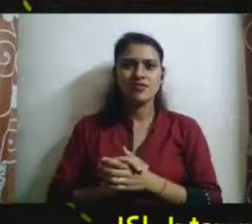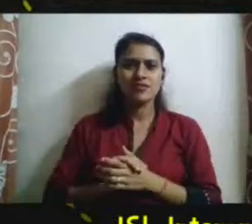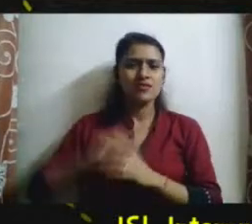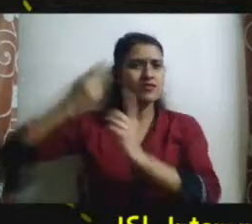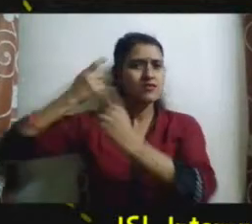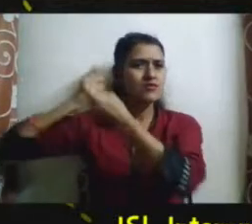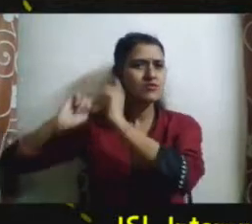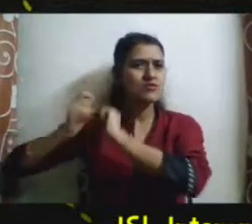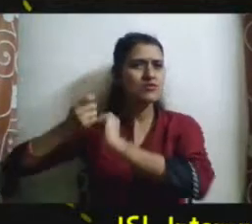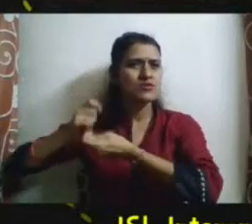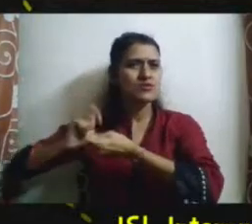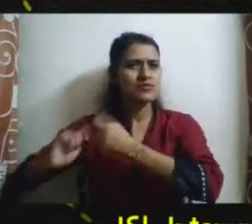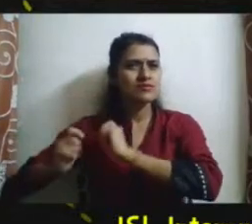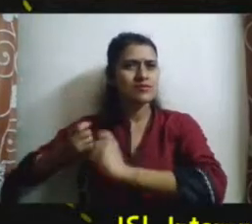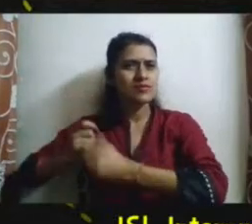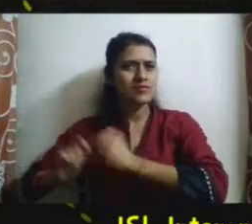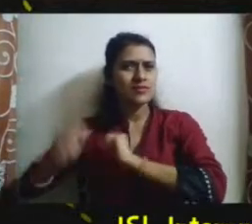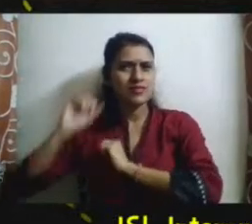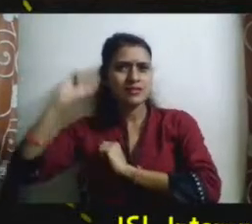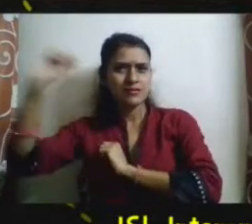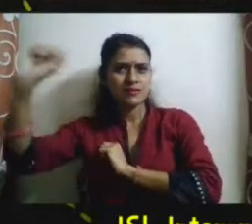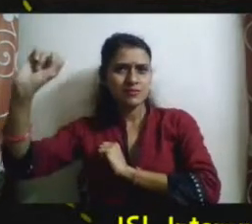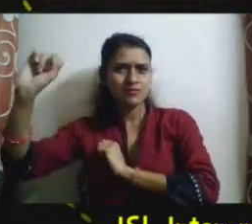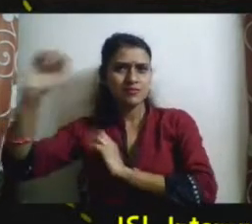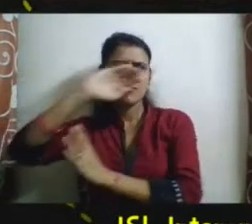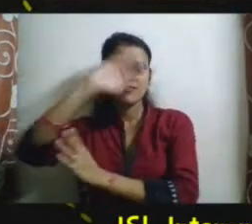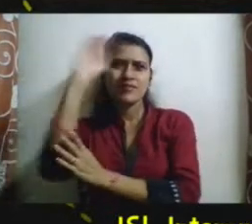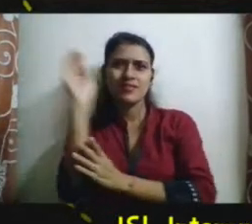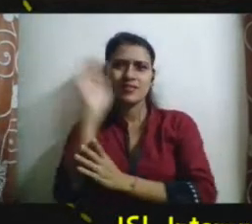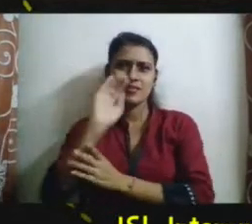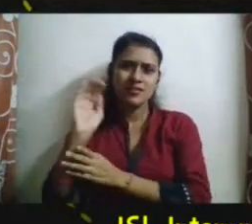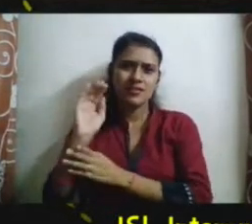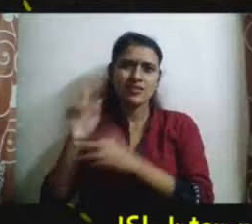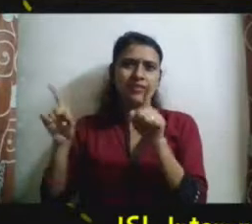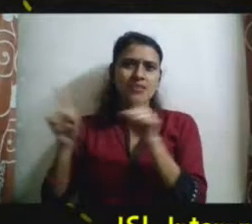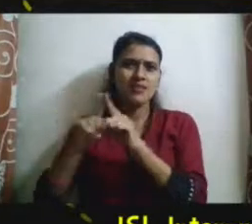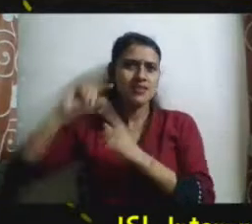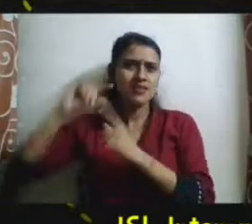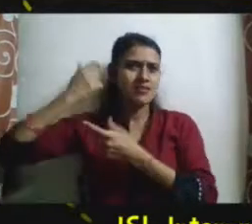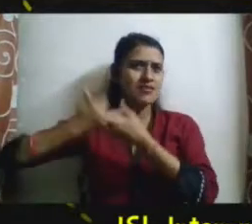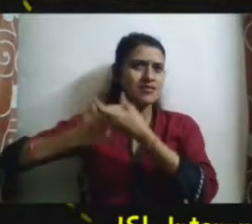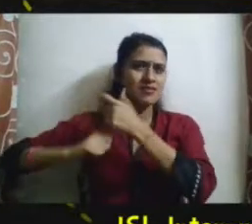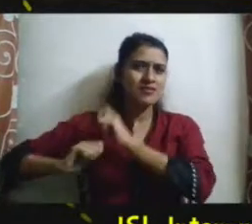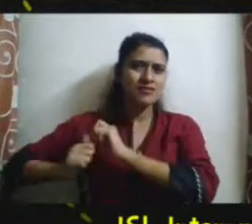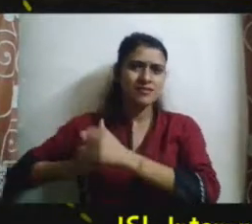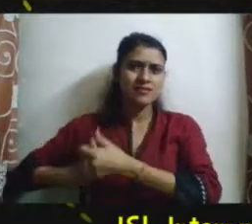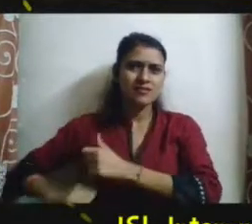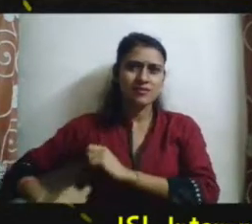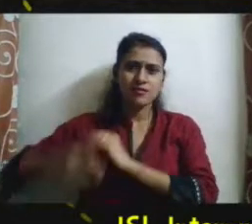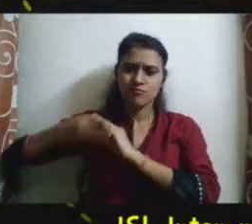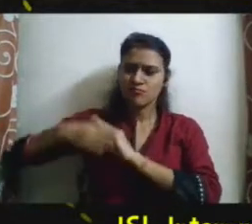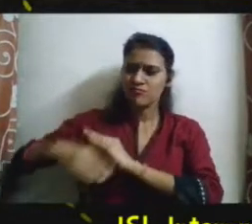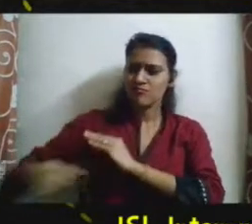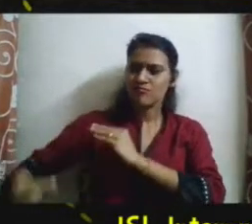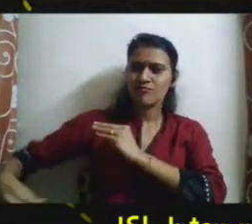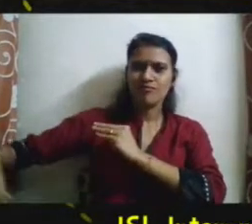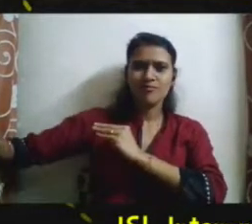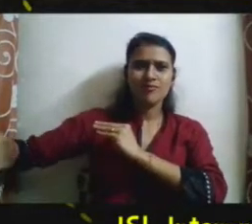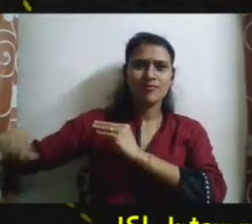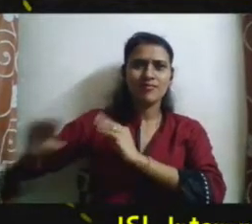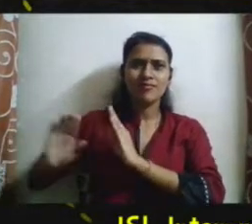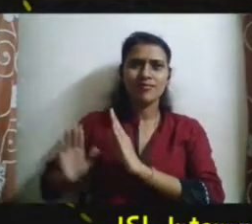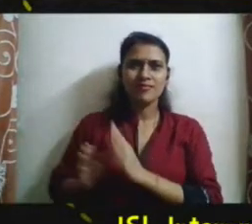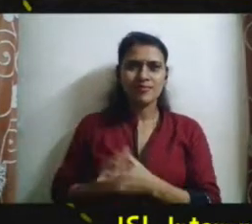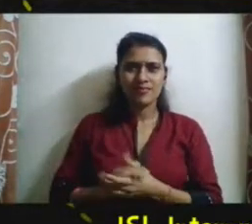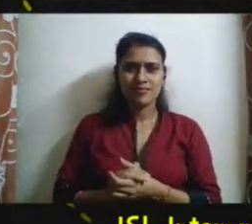चोटी पे तेरी सांप की है लहर